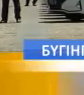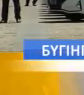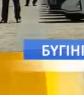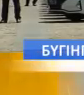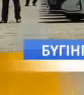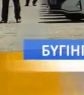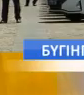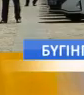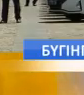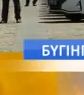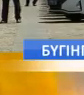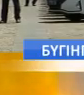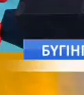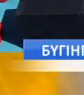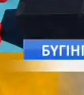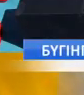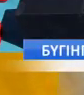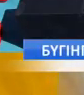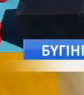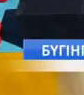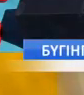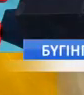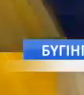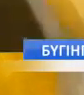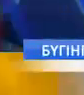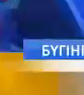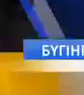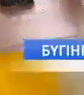130 автокөліктің кілті табыс етілді.